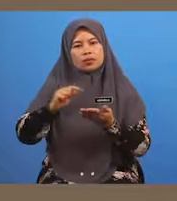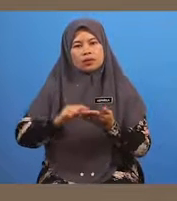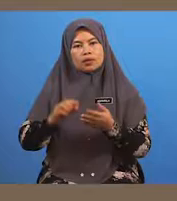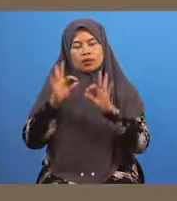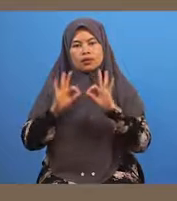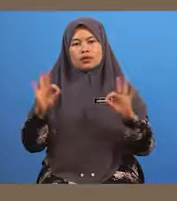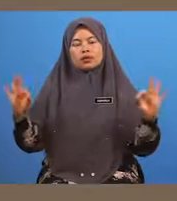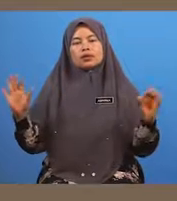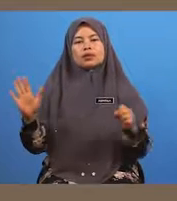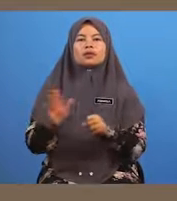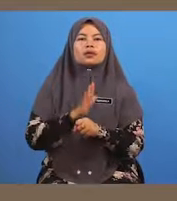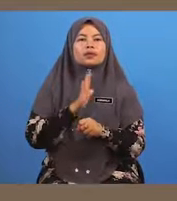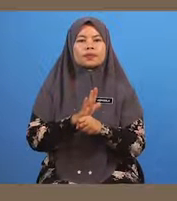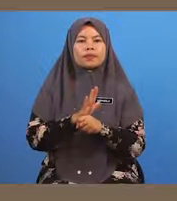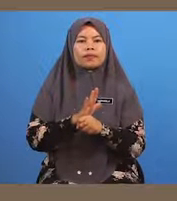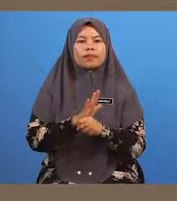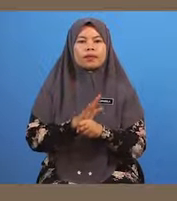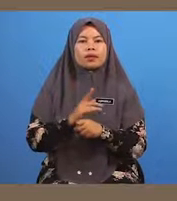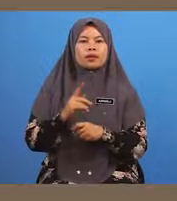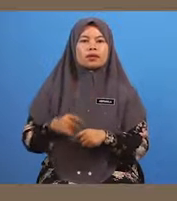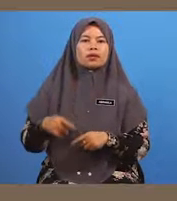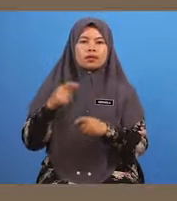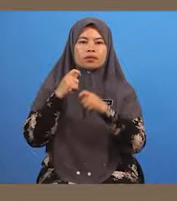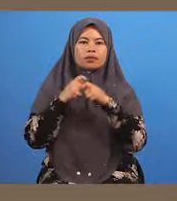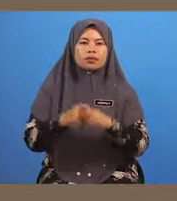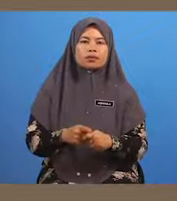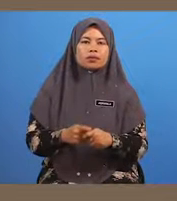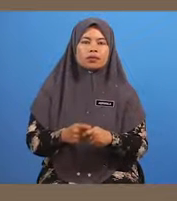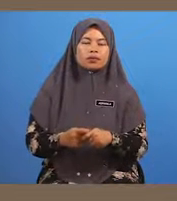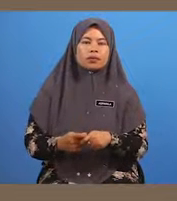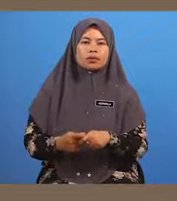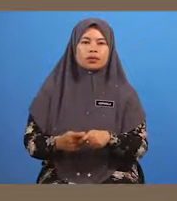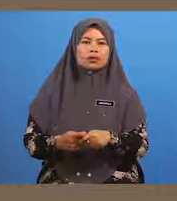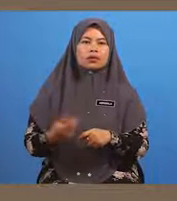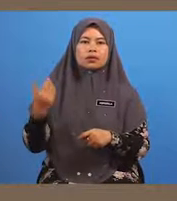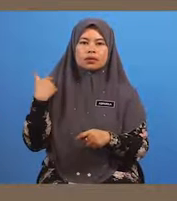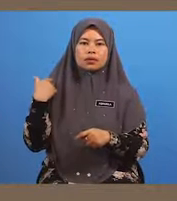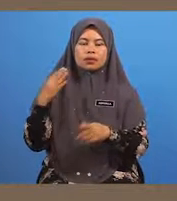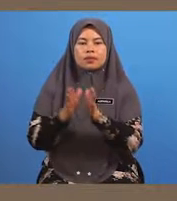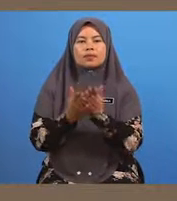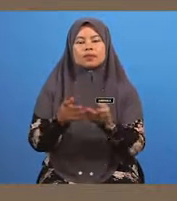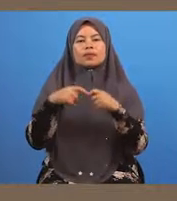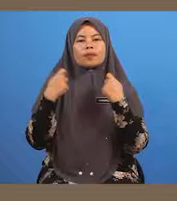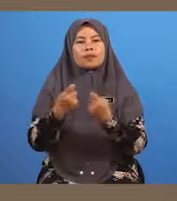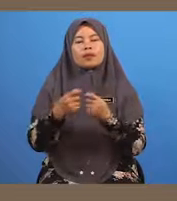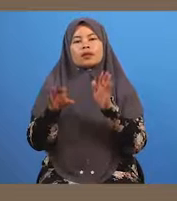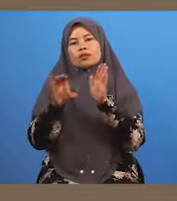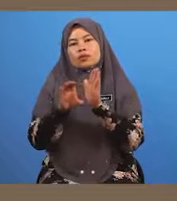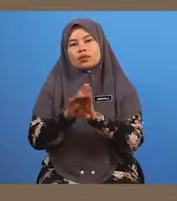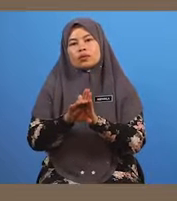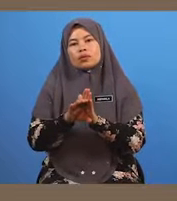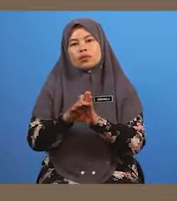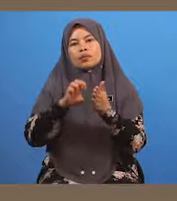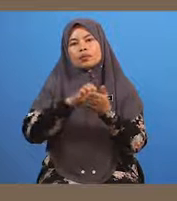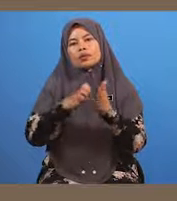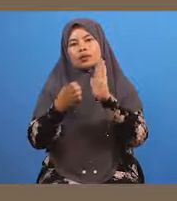kata kunci yang tepat dan selari dengan yang terdapat dalam buku teks. Sebagai contoh, bagi pengertian anak